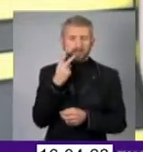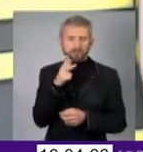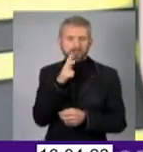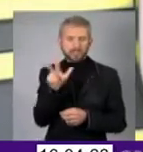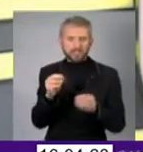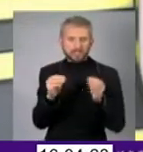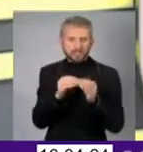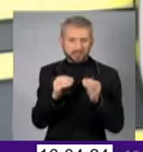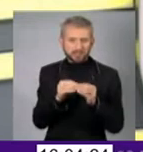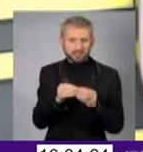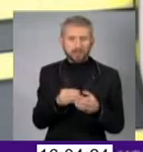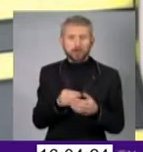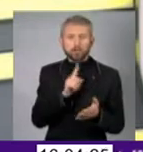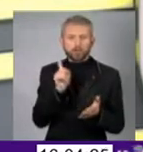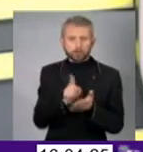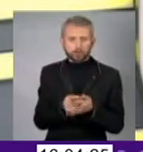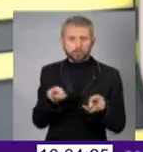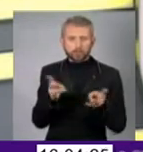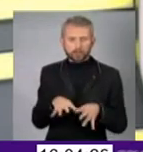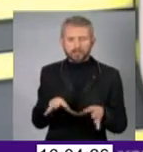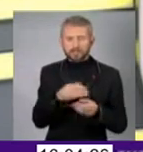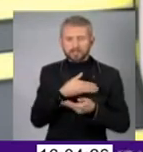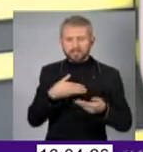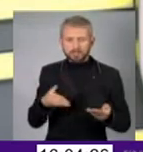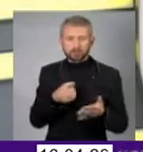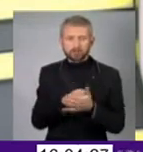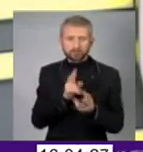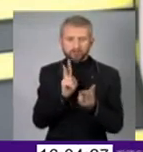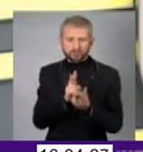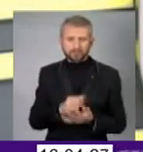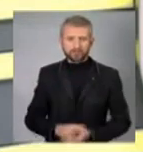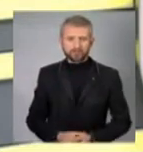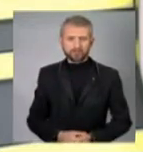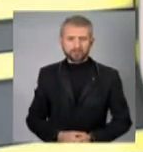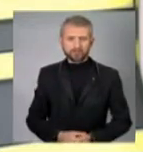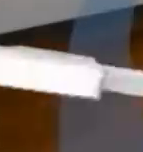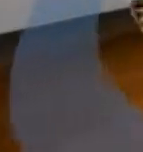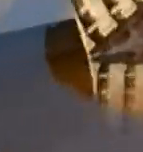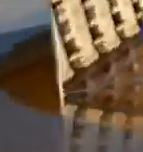завжди, о 15:10. Тож обов'язково залишайтеся з нами на телеканалі «Київ» і до зустрічі.